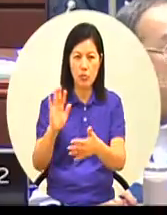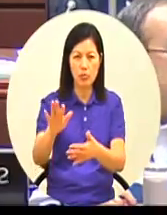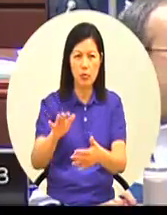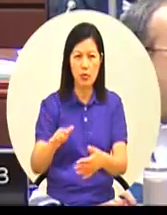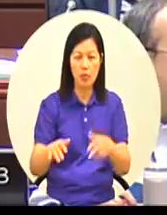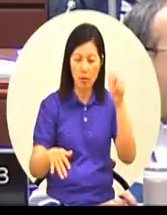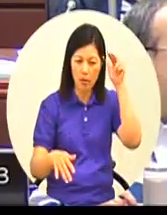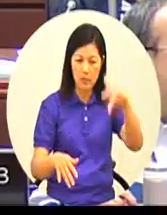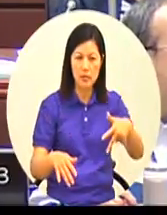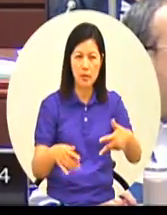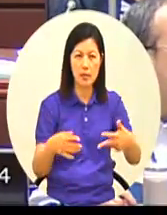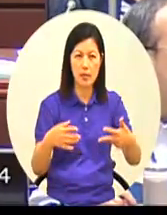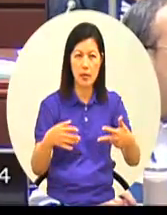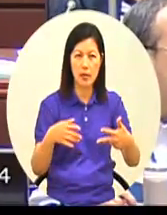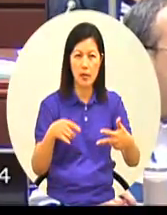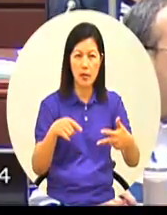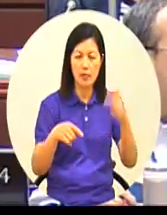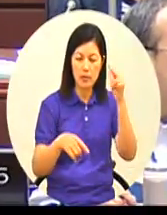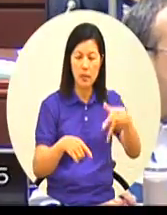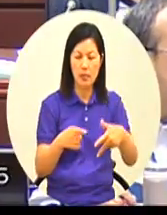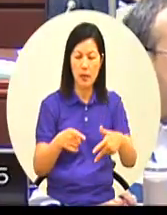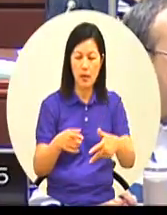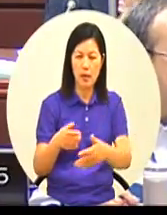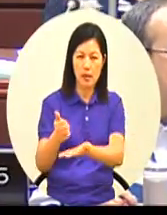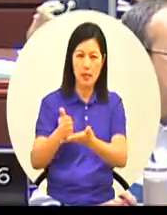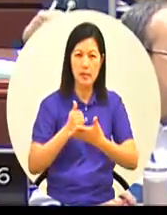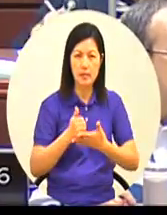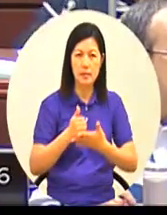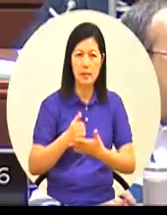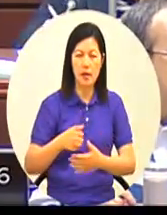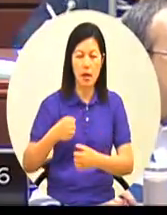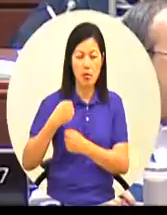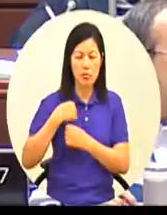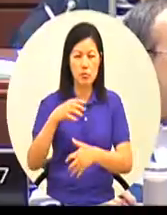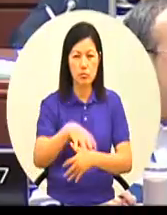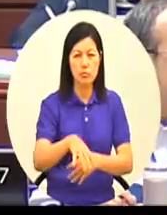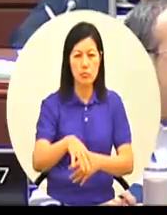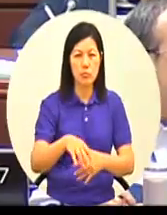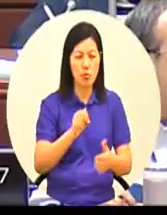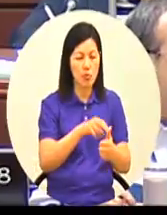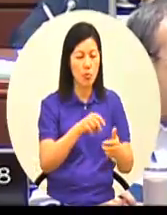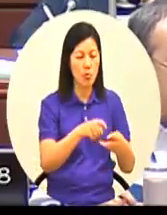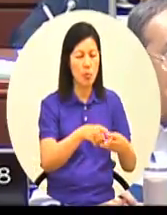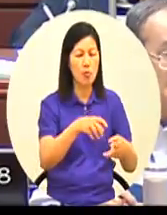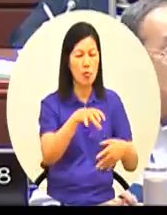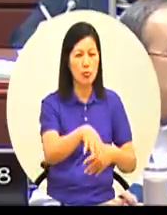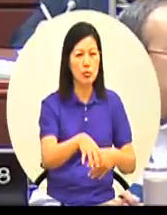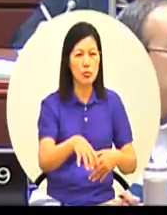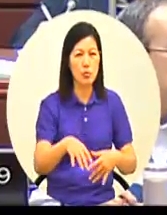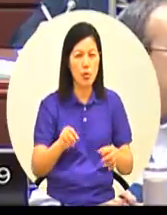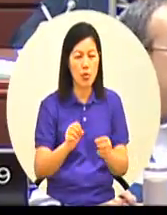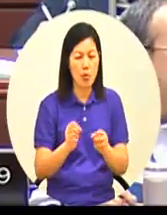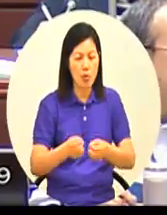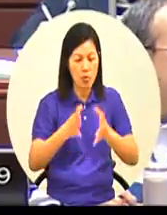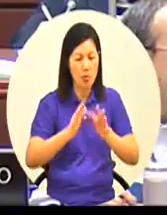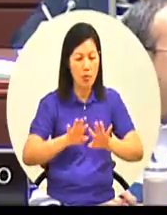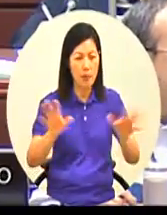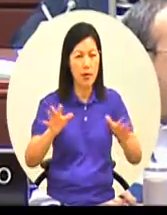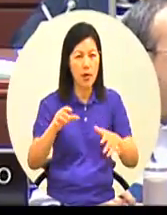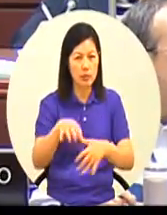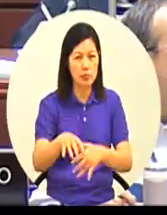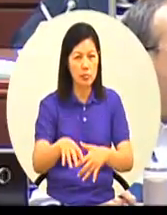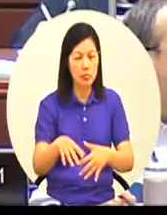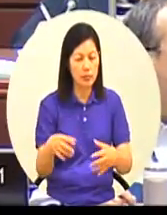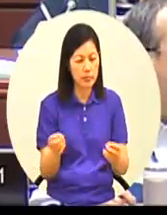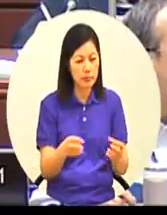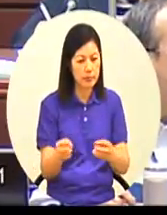拜他们会邀请军方、养工处、都花局跟交通局哈，会开会来研商，也是